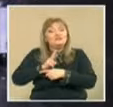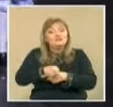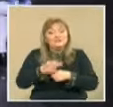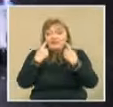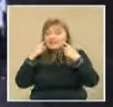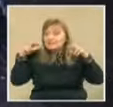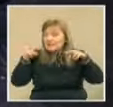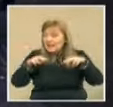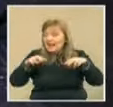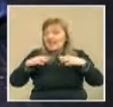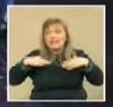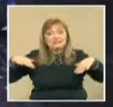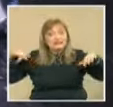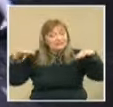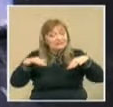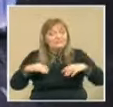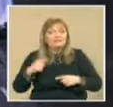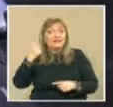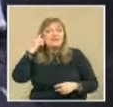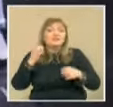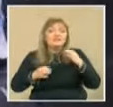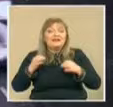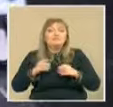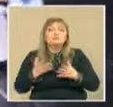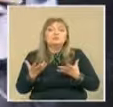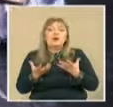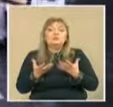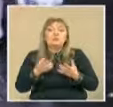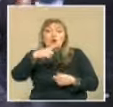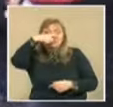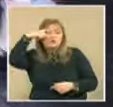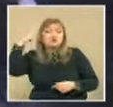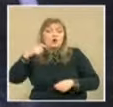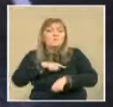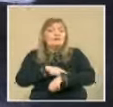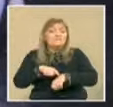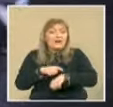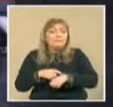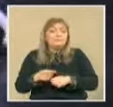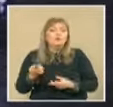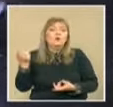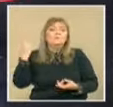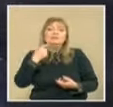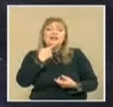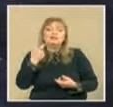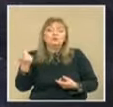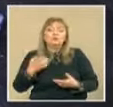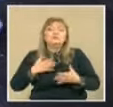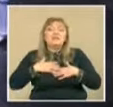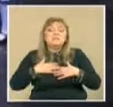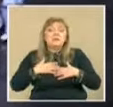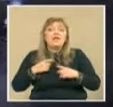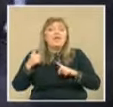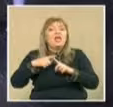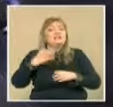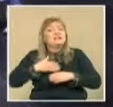Надяваме се все пак и като се стопли времето, нещата да се променят. От миналата година имаме много хубава традиция в Борен училището да